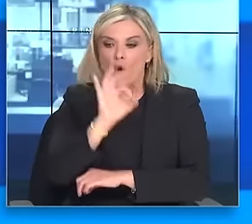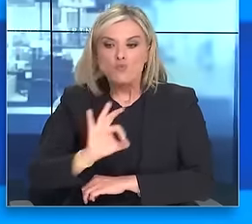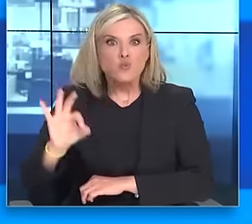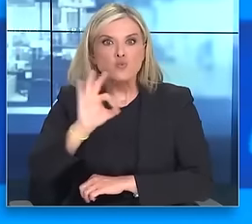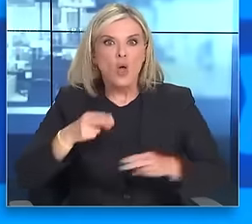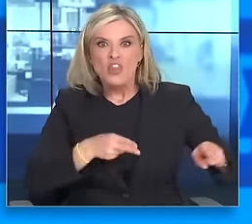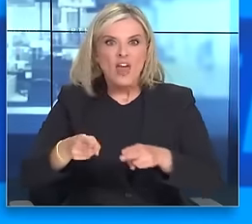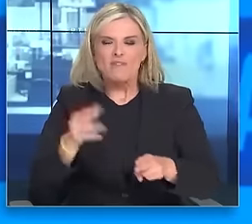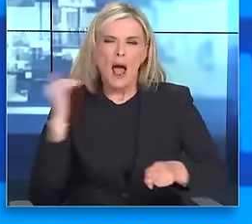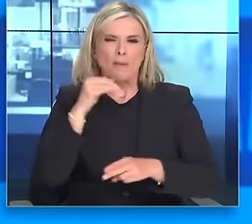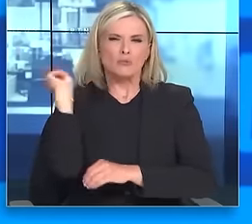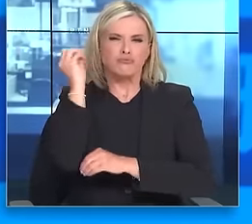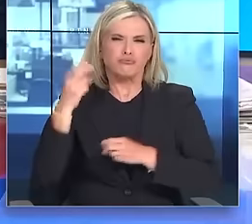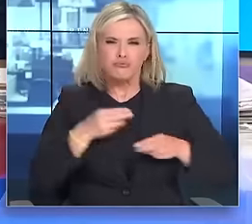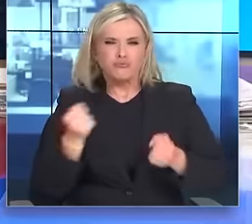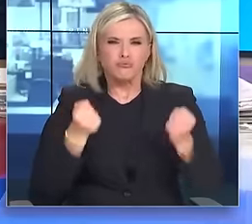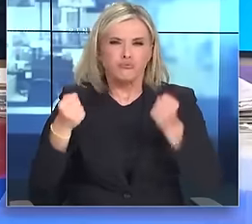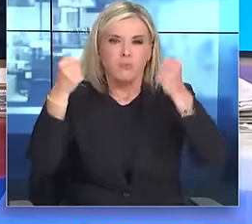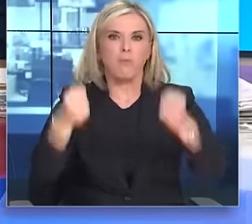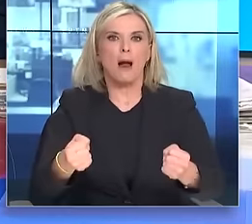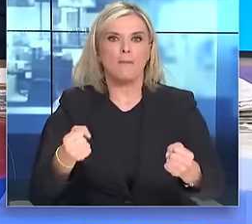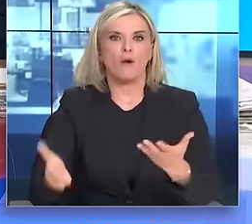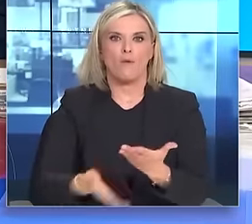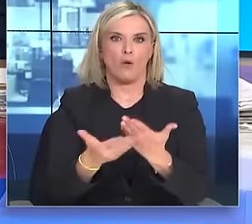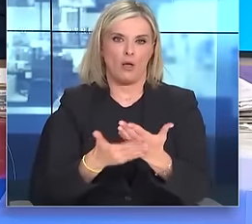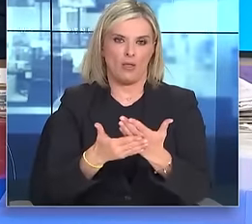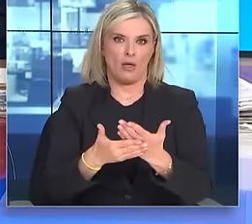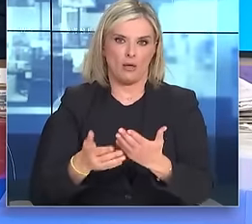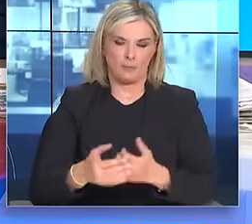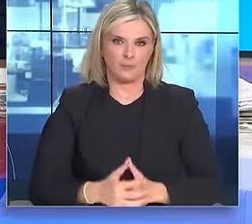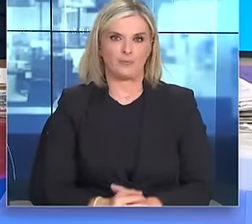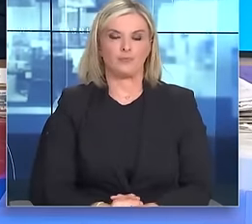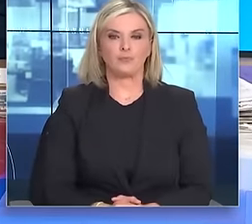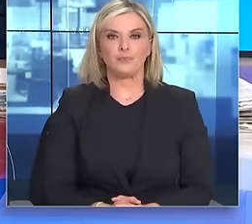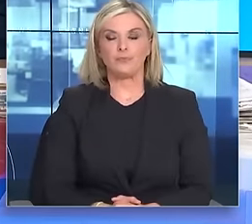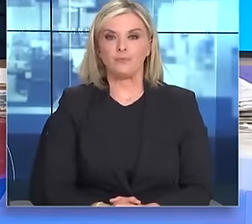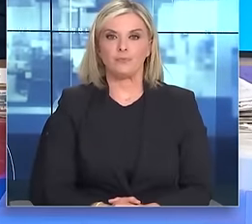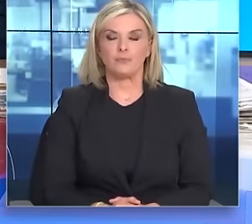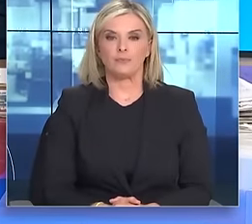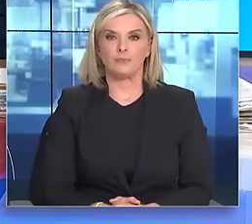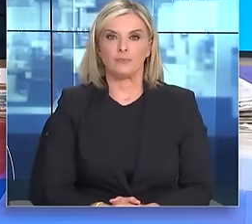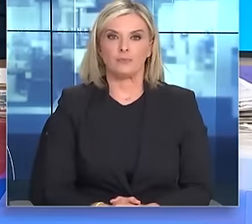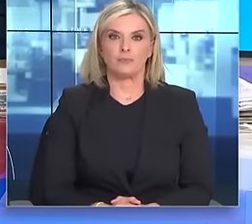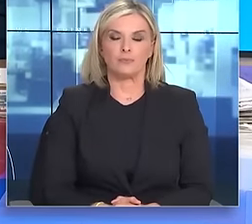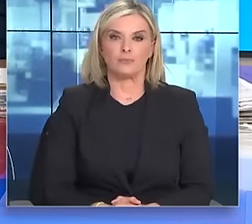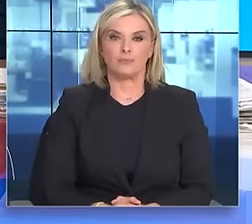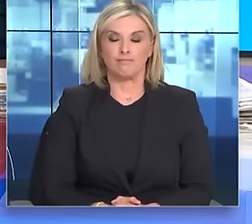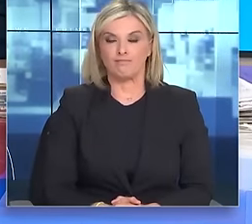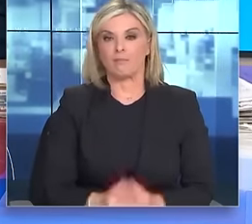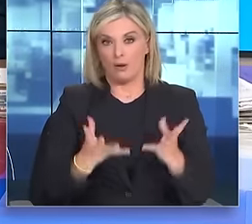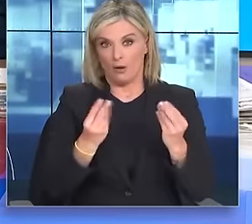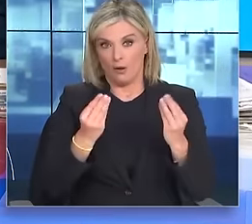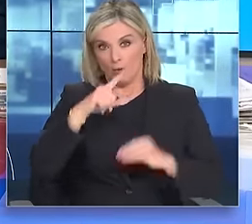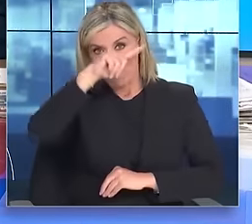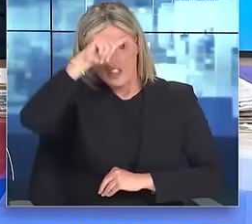στέγες περίθαλψης κακοποιημένων γυναικών. Το πιο δύσκολο, ξέρετε, κύριε Κοταρίδη, είναι να